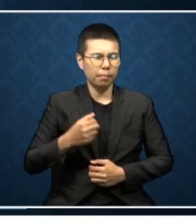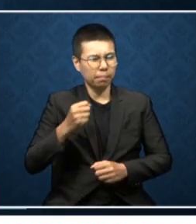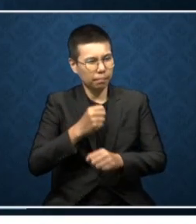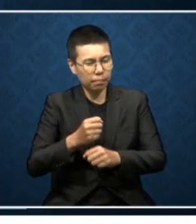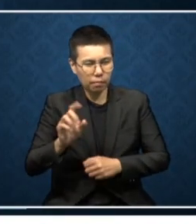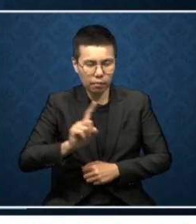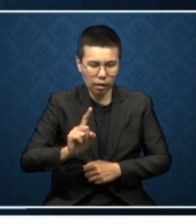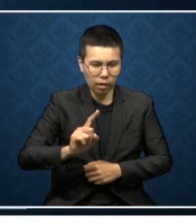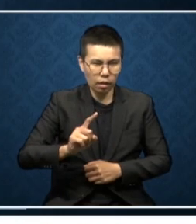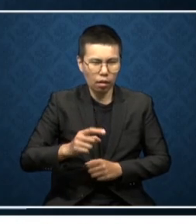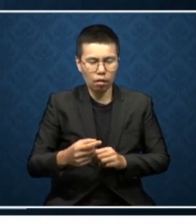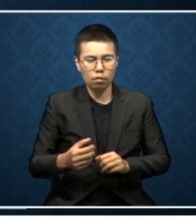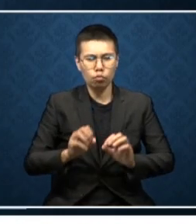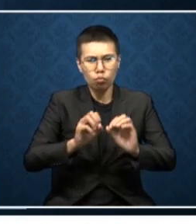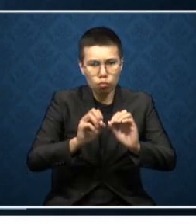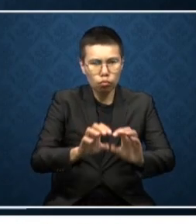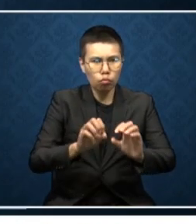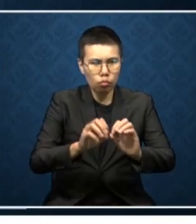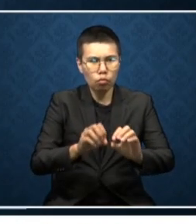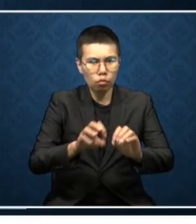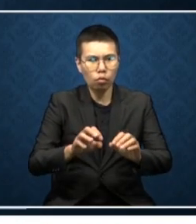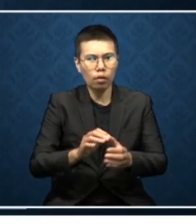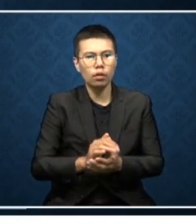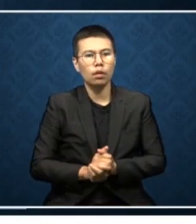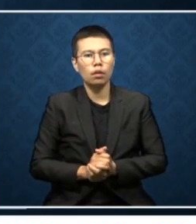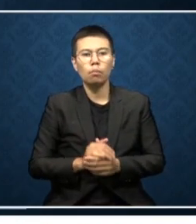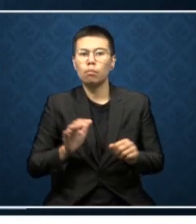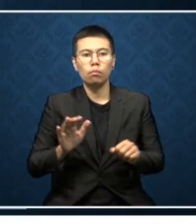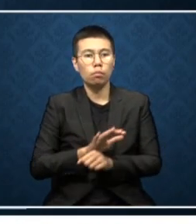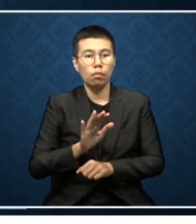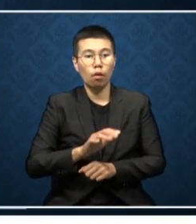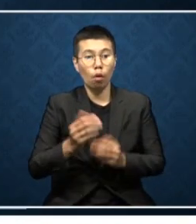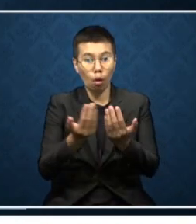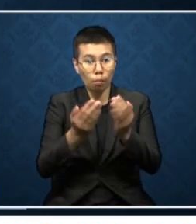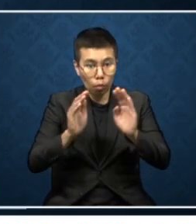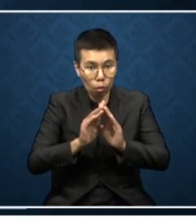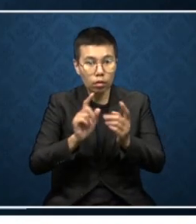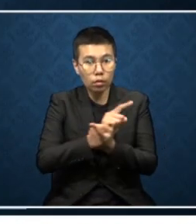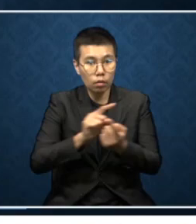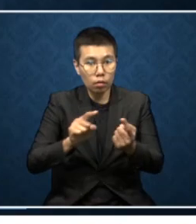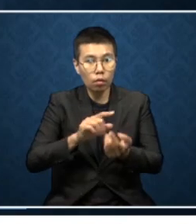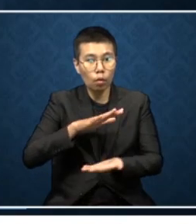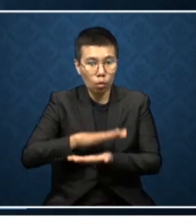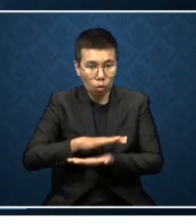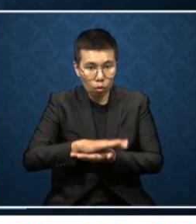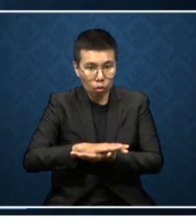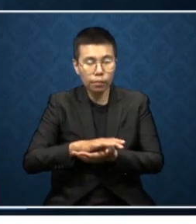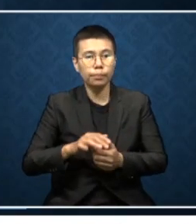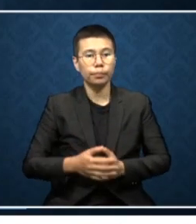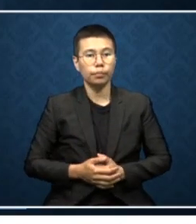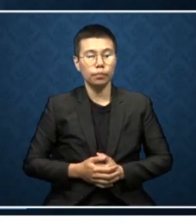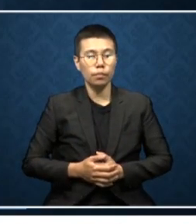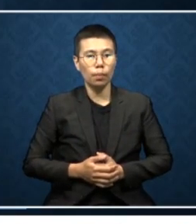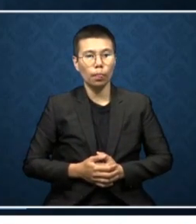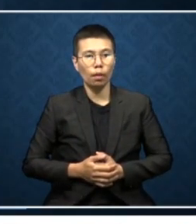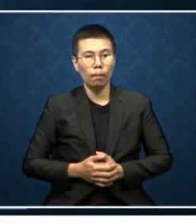การได้รับการอบรมคุณธรรมจริยธรรมที่เพียงพอจากครอบครัวสังคมโรงเรียนนะคะเด็ก